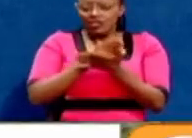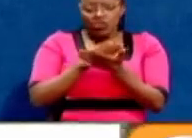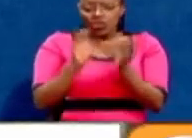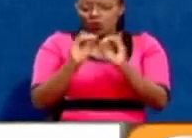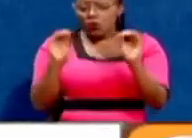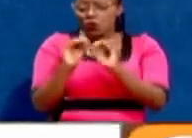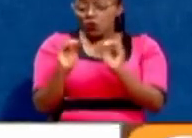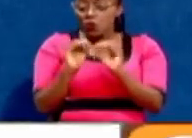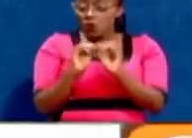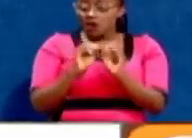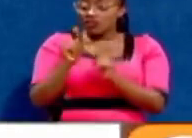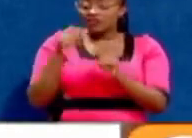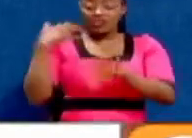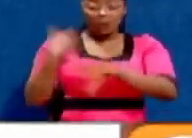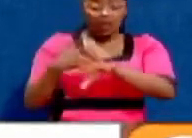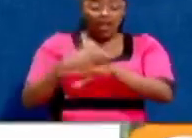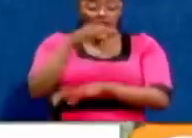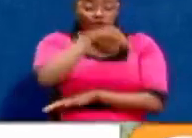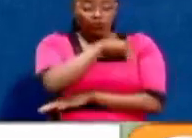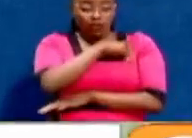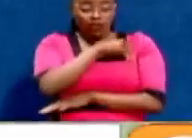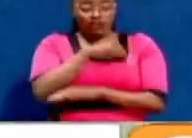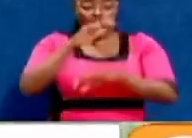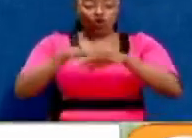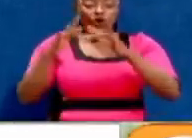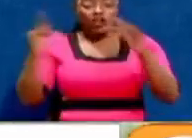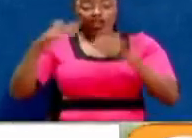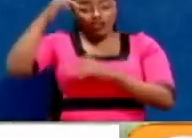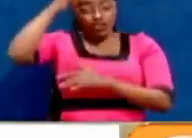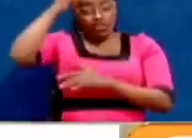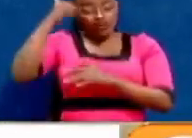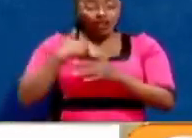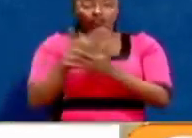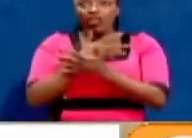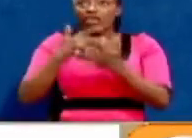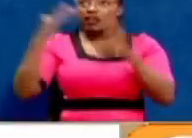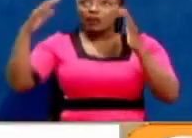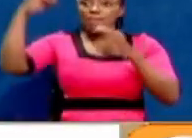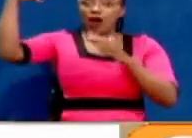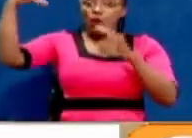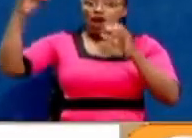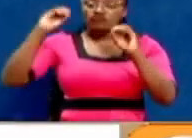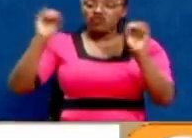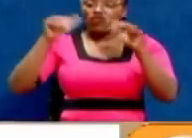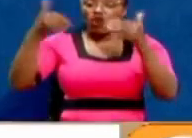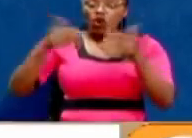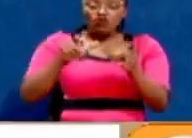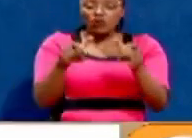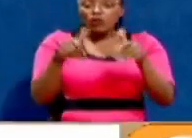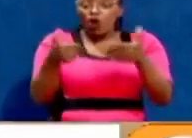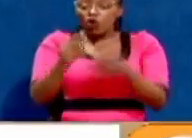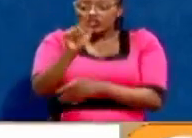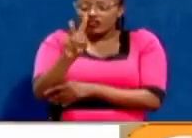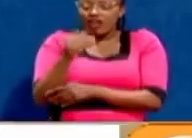ifaayo, imekuwa vigumu kwake kufaidika na masomo ya mtandaoni. Hakuna nguvu za umeme wala masafa ya redio na